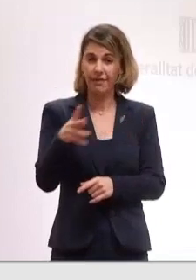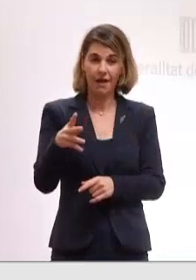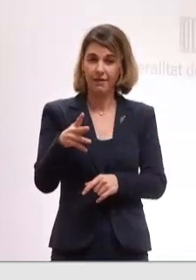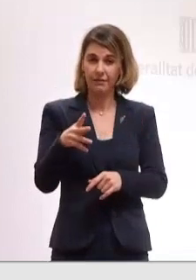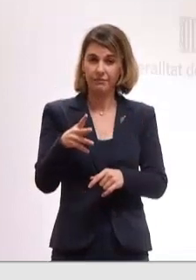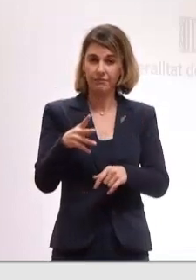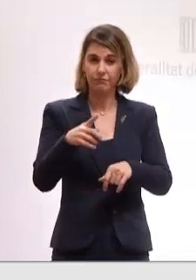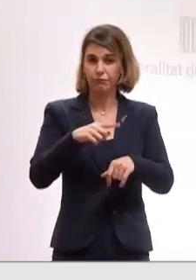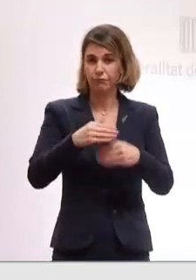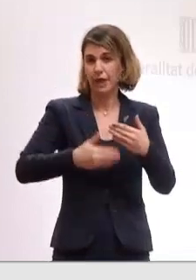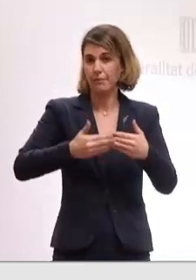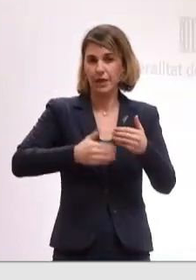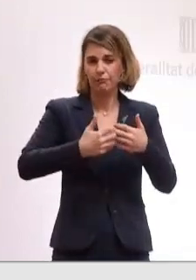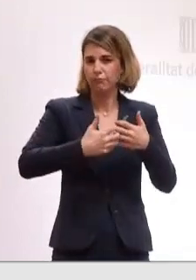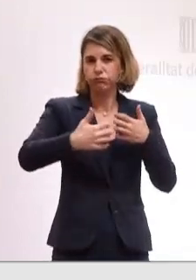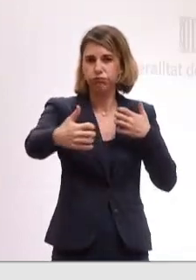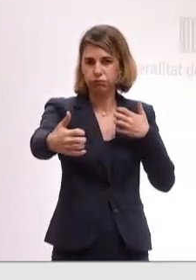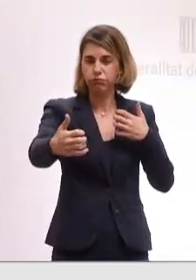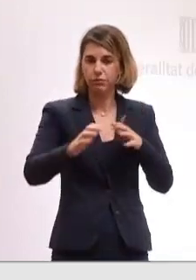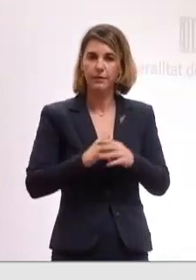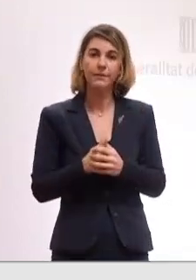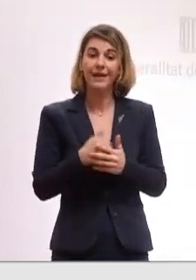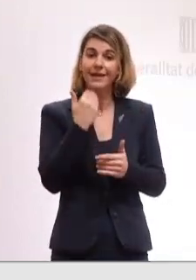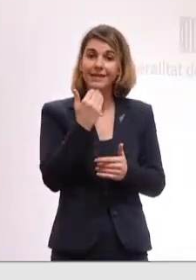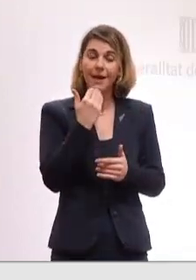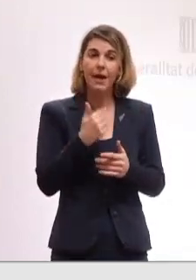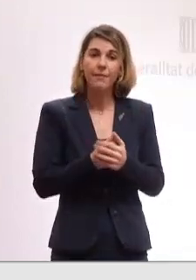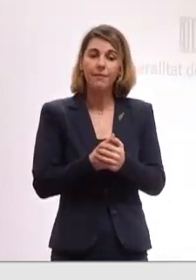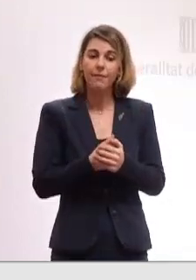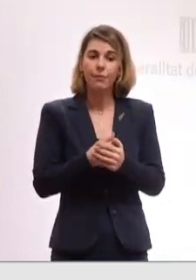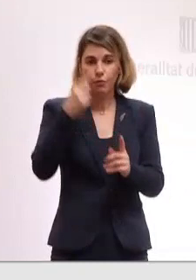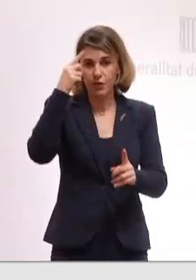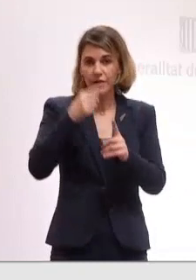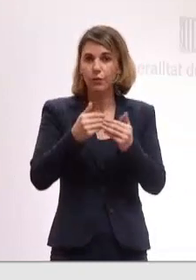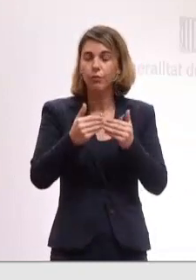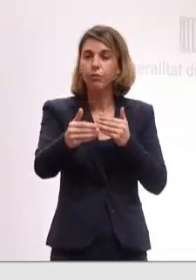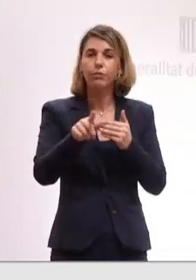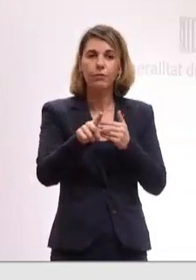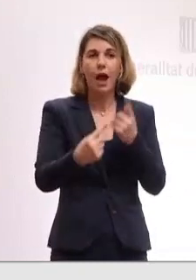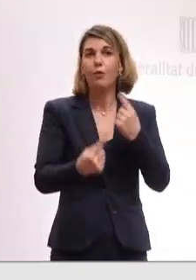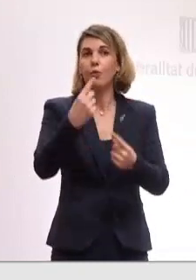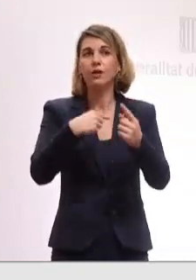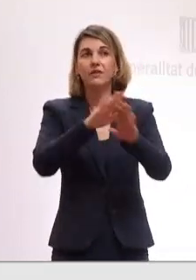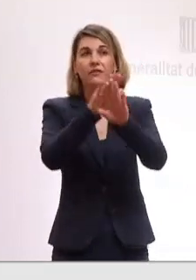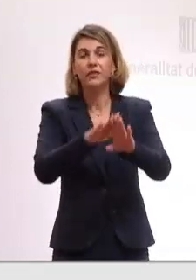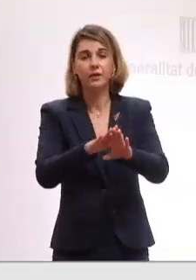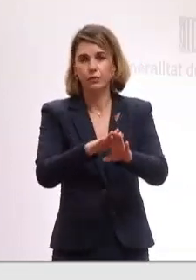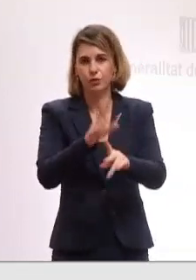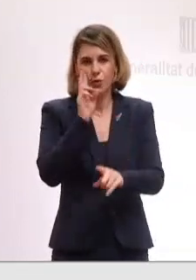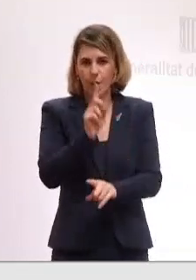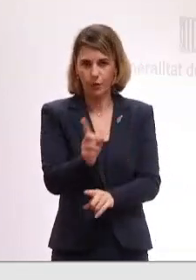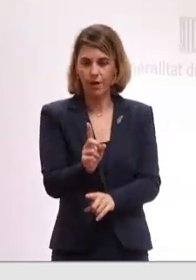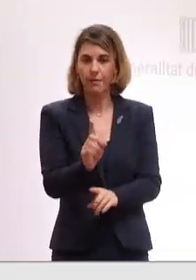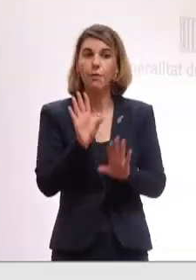a llarg termini, sabent que algunes de les iniciatives que posaríem en marxa no les veuríem completades i que,